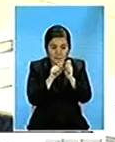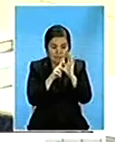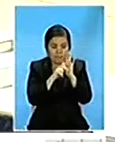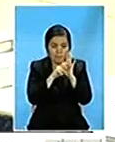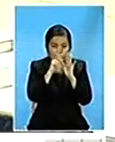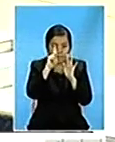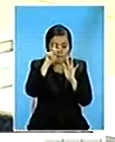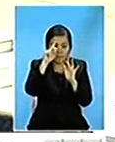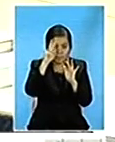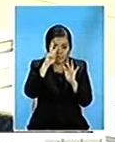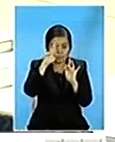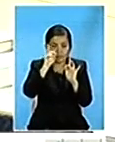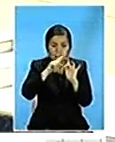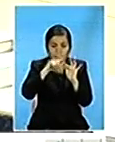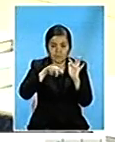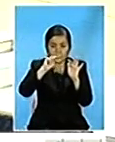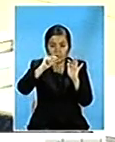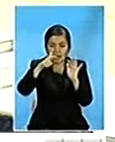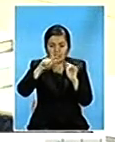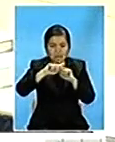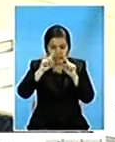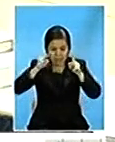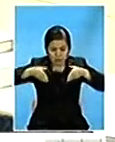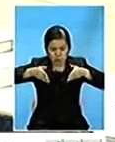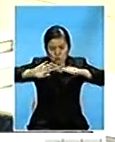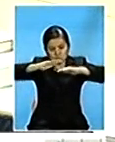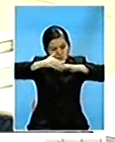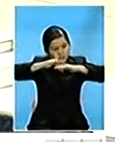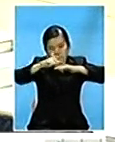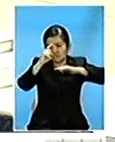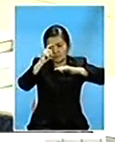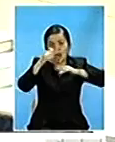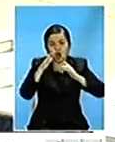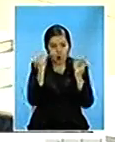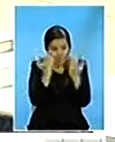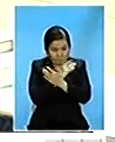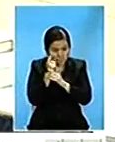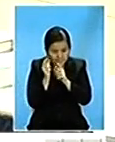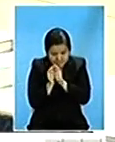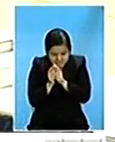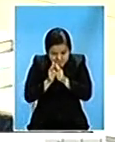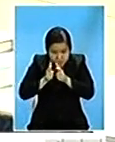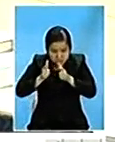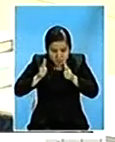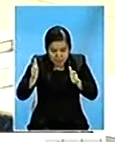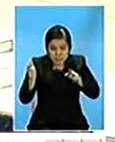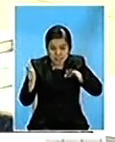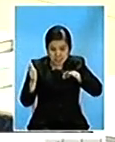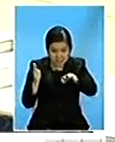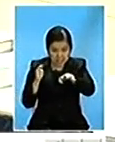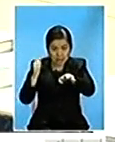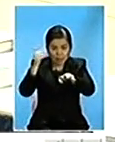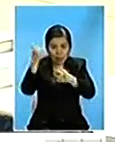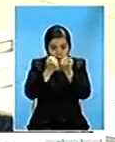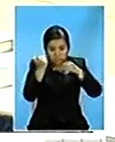นี่ยถนนก็ยังไม่ดีเลยครับถ้าทำปรับปรุงเป็น4ช่องจราจรแล้วก็ลาดยางแบ